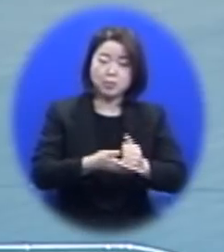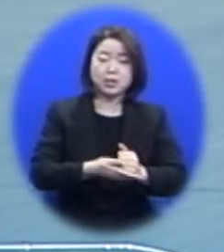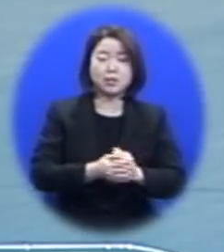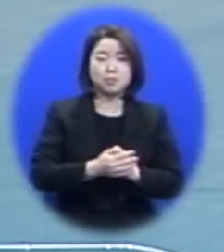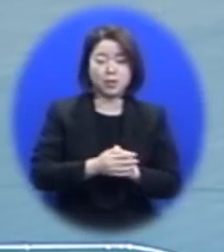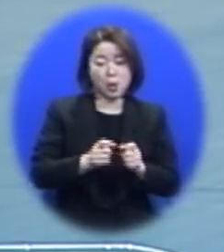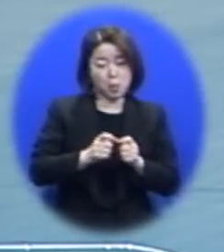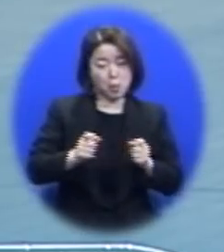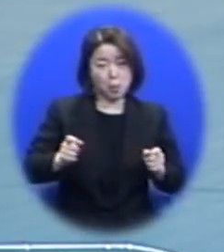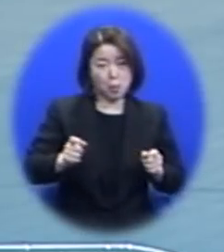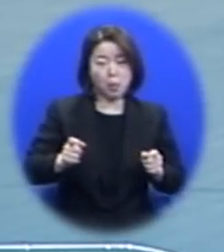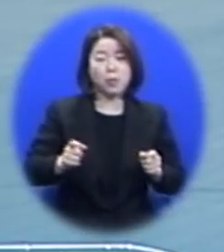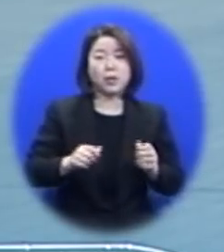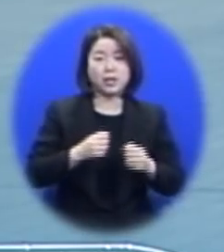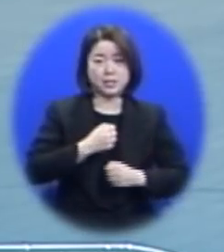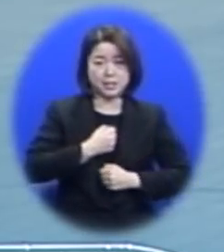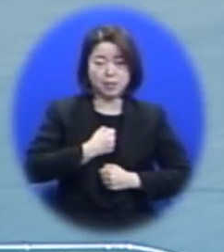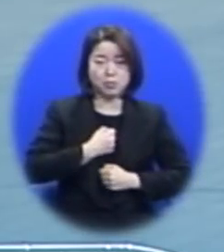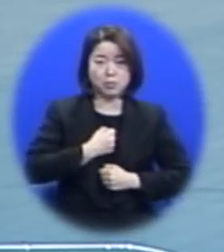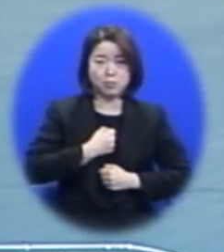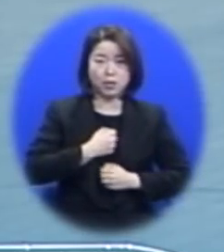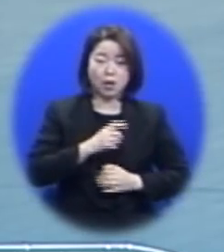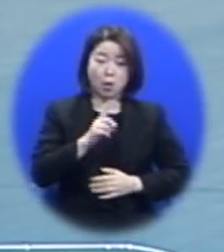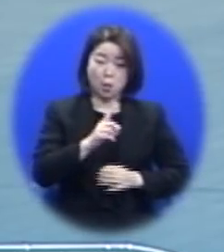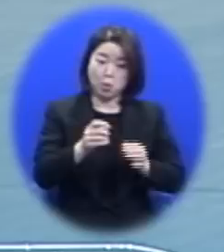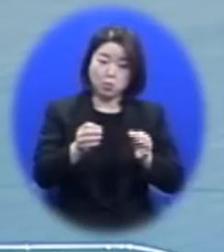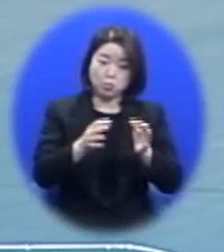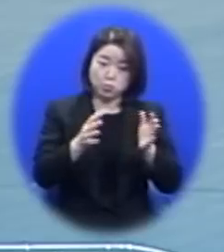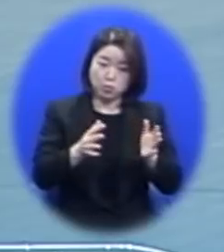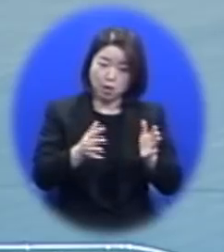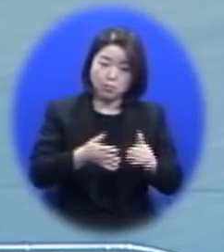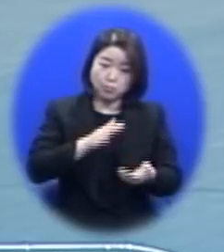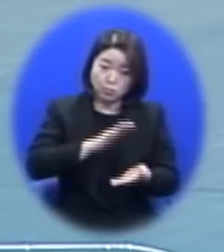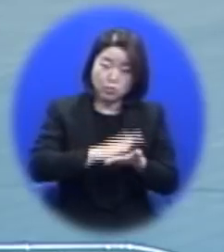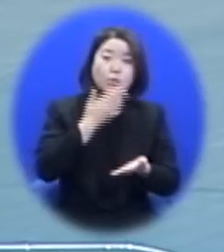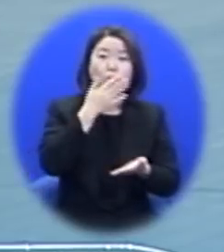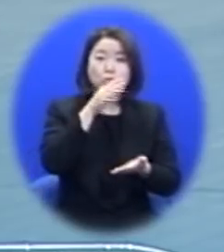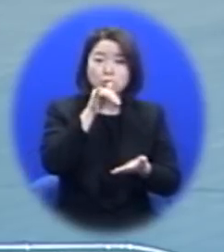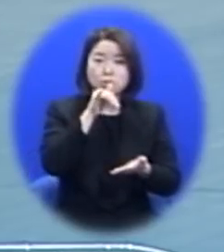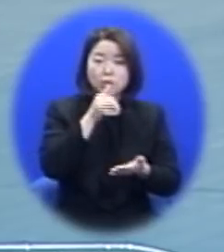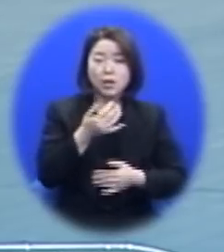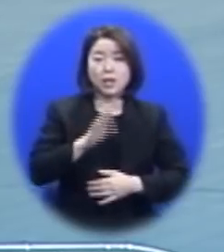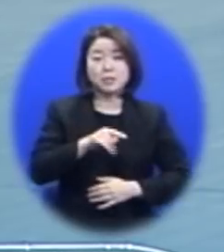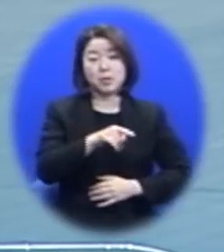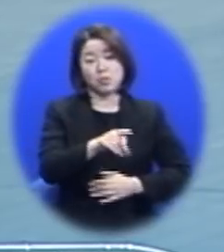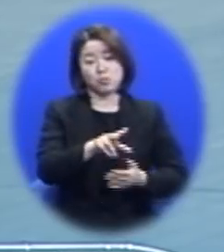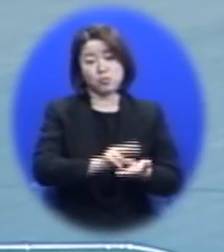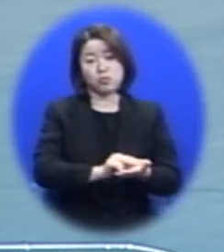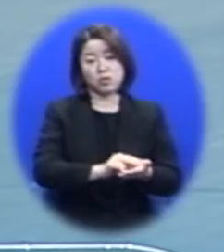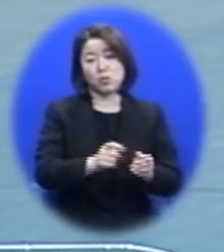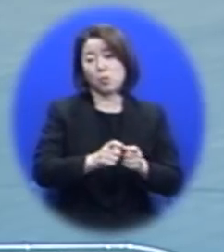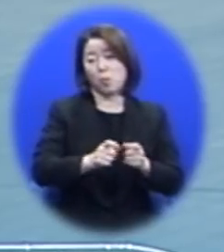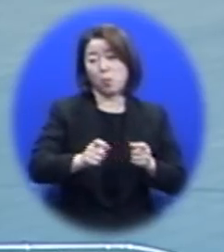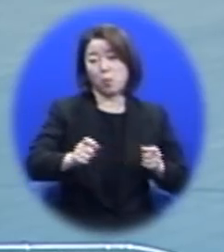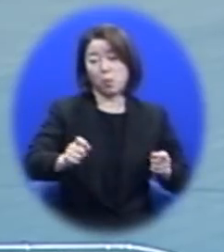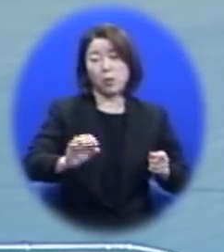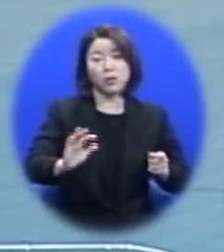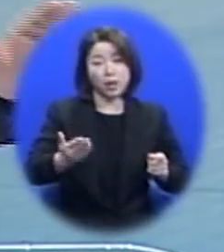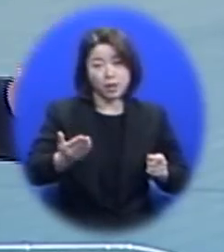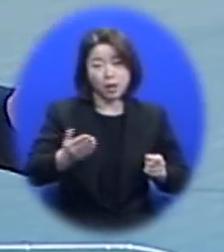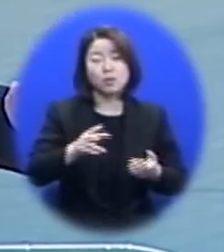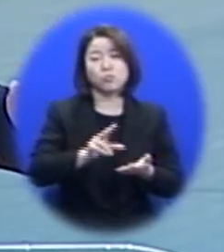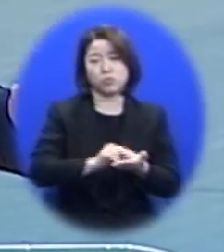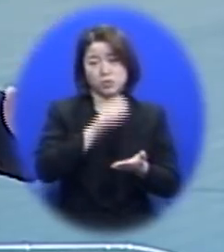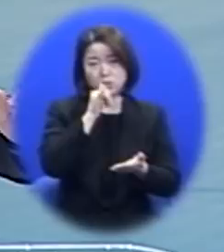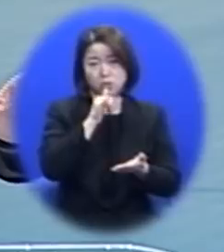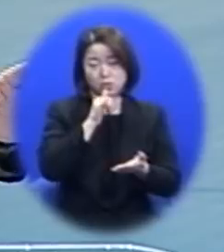참음도 어느 한순간 뜨거울 수 있죠. 문제는 얼마나 그게 지속되느냐가 문제죠. 근데 지속된